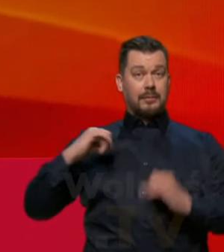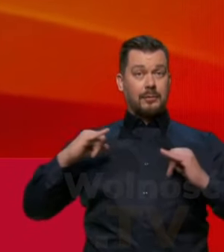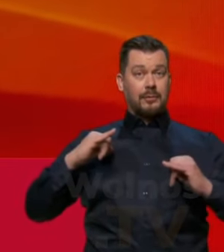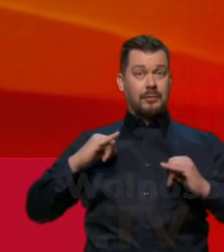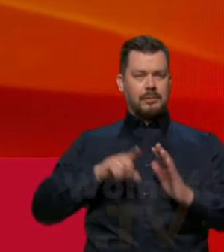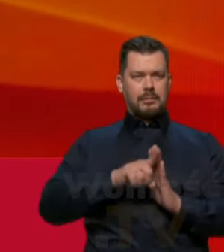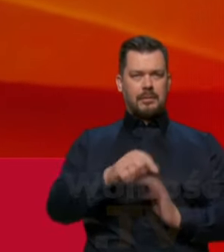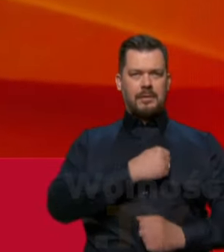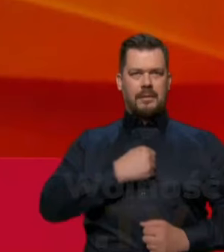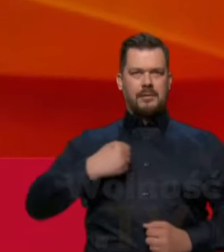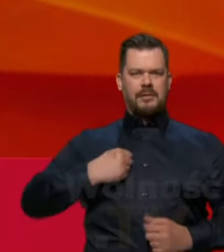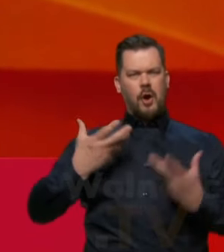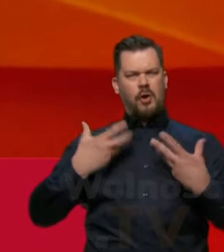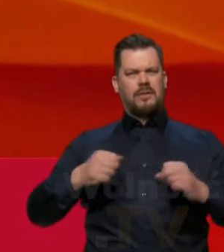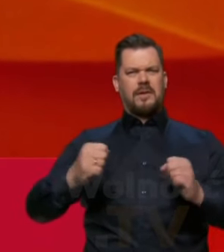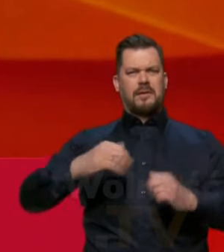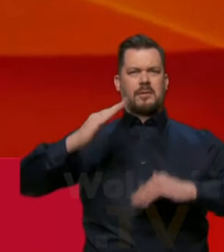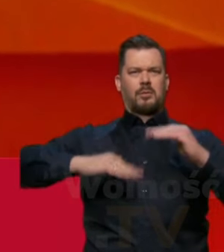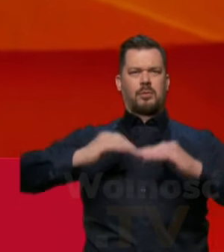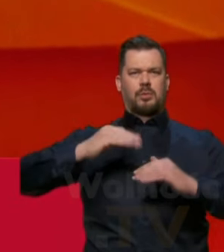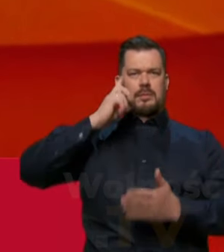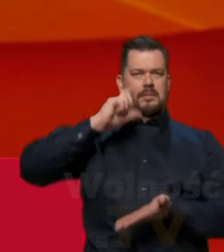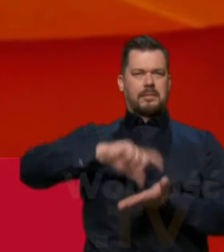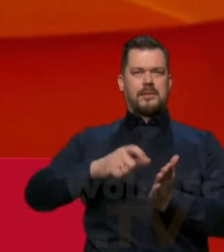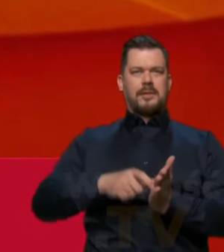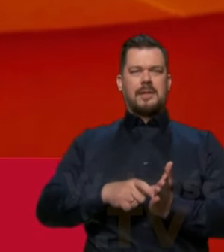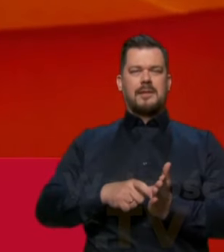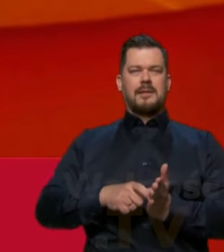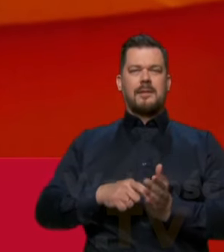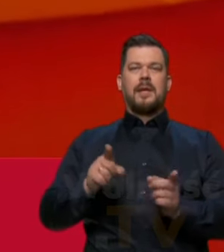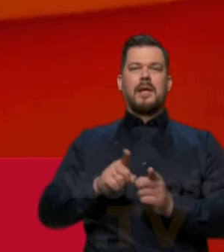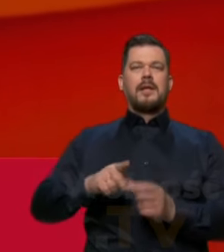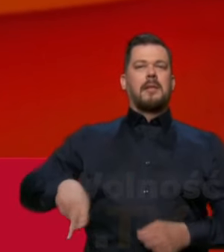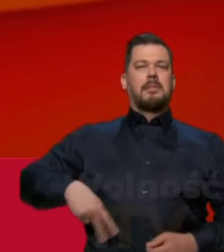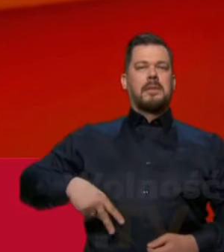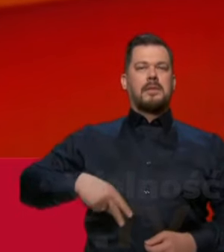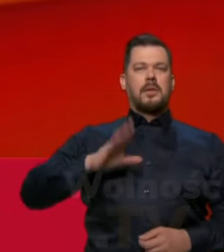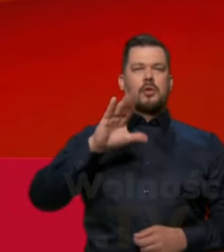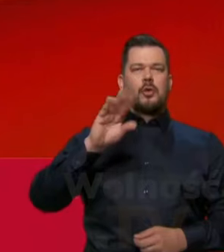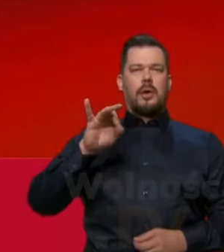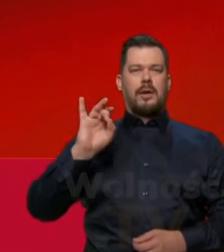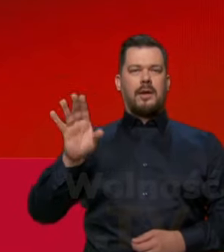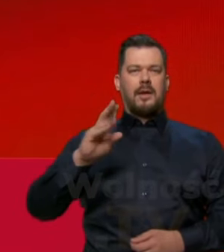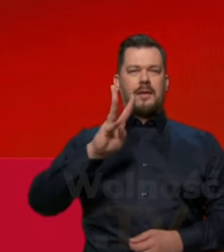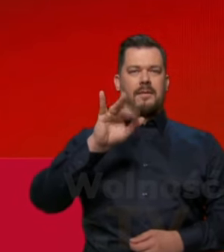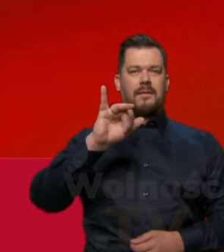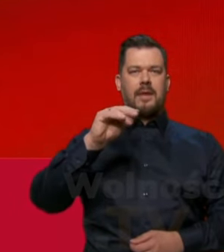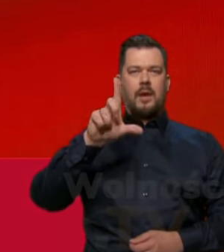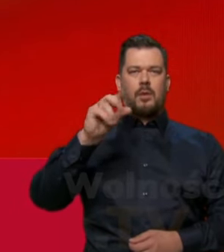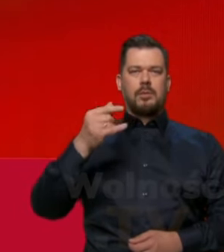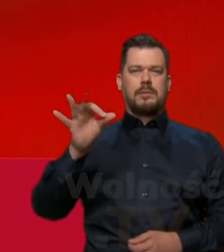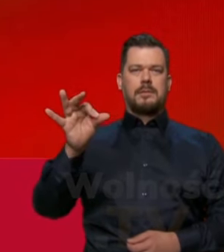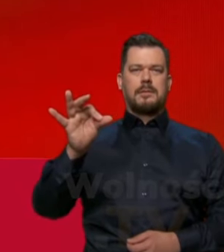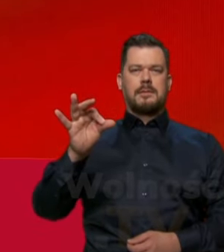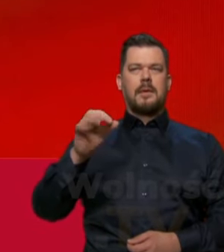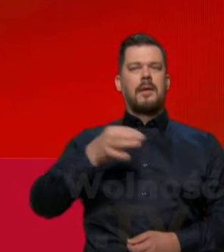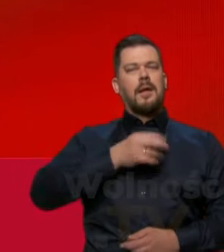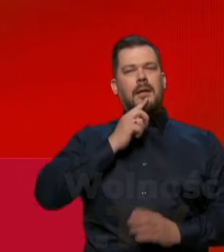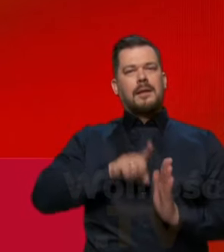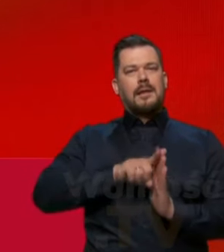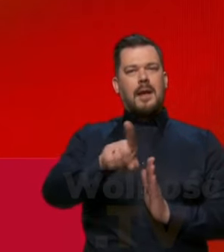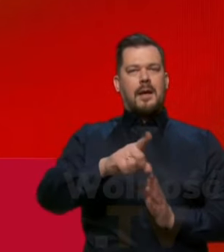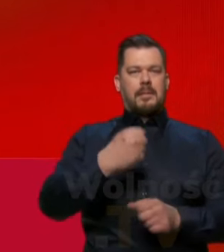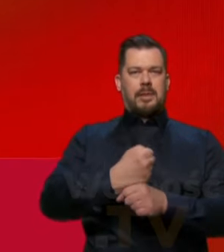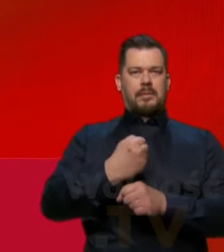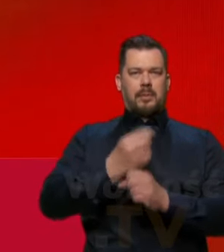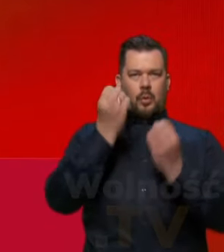Warszawa, mogły odważnie budować mieszkania na wynajem. Wspólnie z ministrą Schering-Wielgus zadbamy o lepsze warunki pracy pracowników